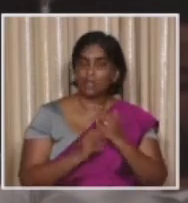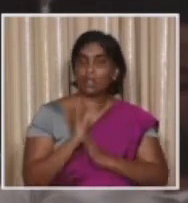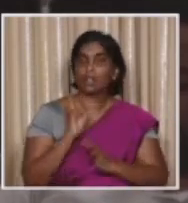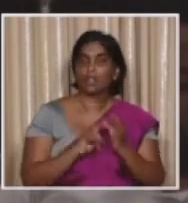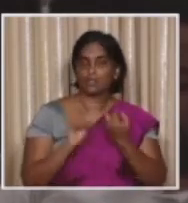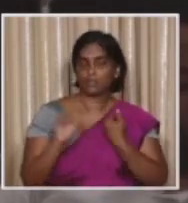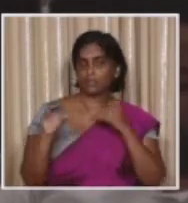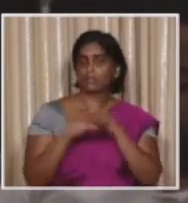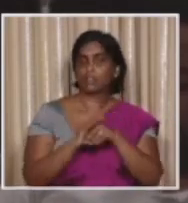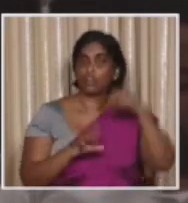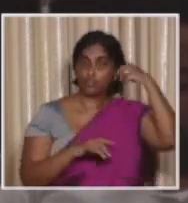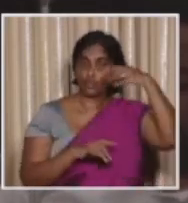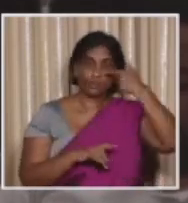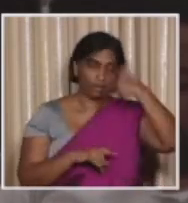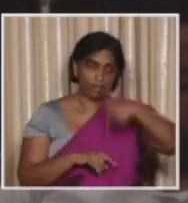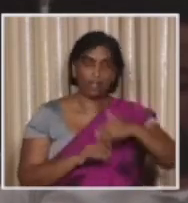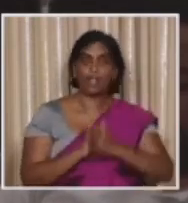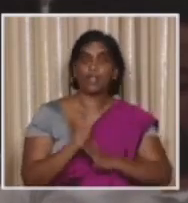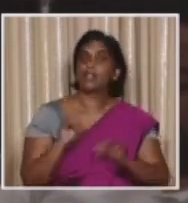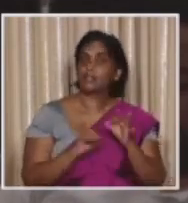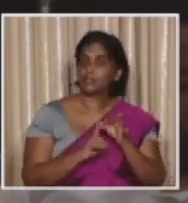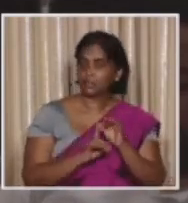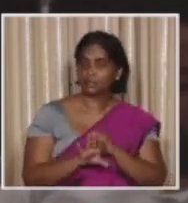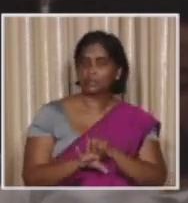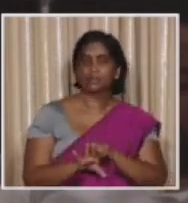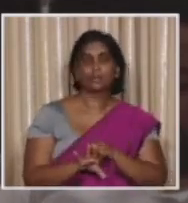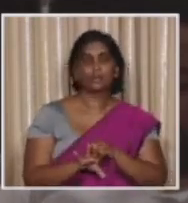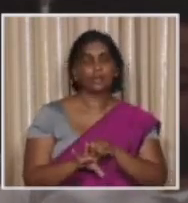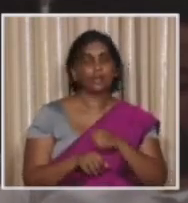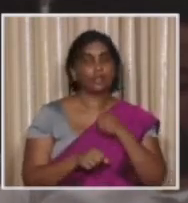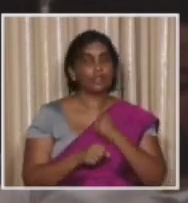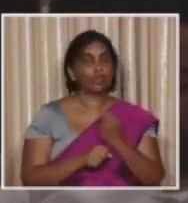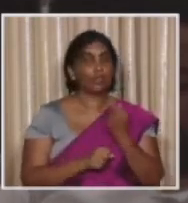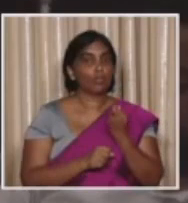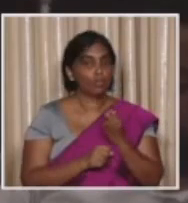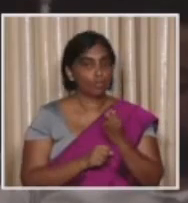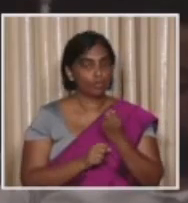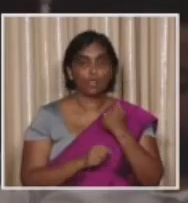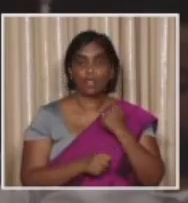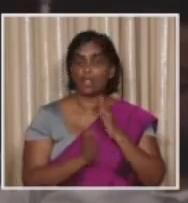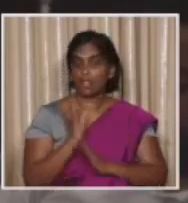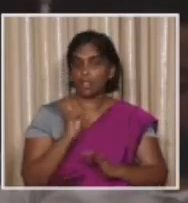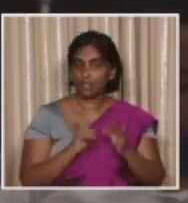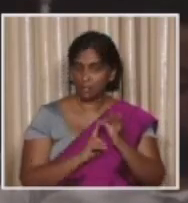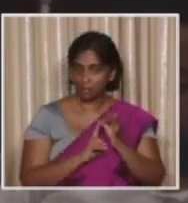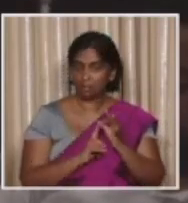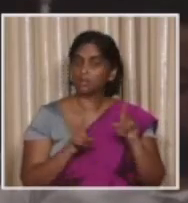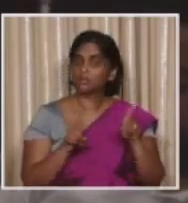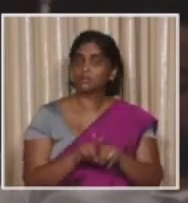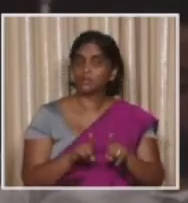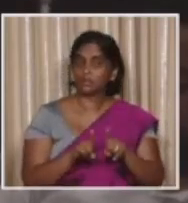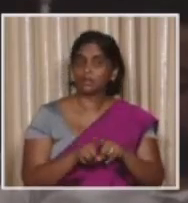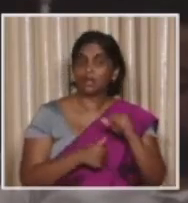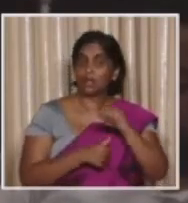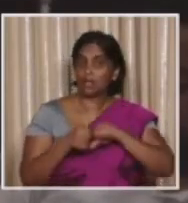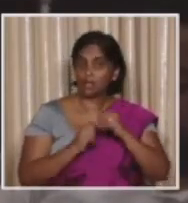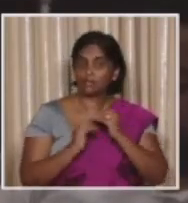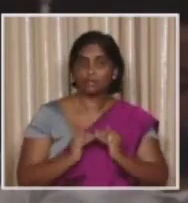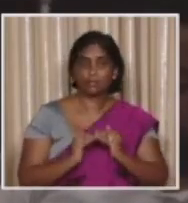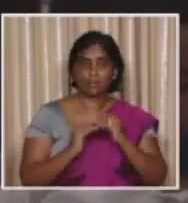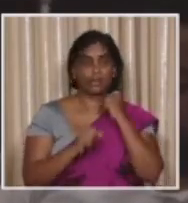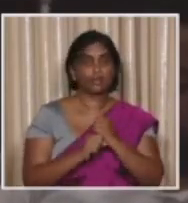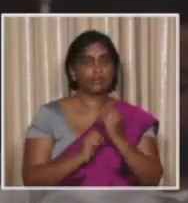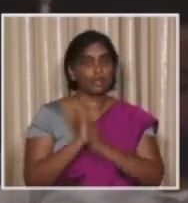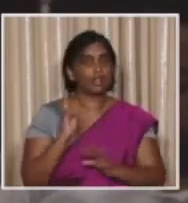හැටියට සහභාගී වුණා, විදුලි බල හා බලශක්ති අමාත්‍යවරයෙක් හැටියට, අපේ රාජ්‍ය මුදල් අමාත්‍යතුමා, ඒ වගේම අපේ ආයෝජන ප්‍රවර්ධන